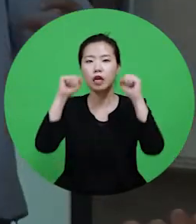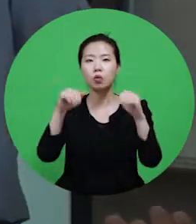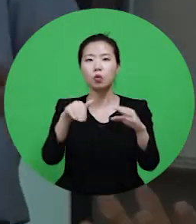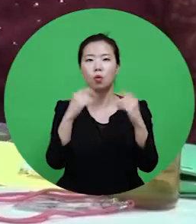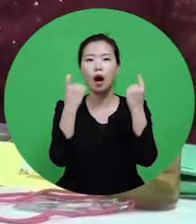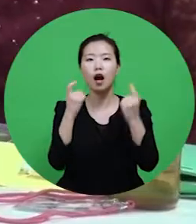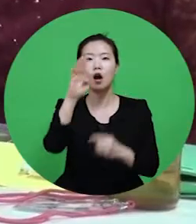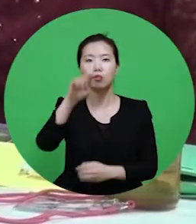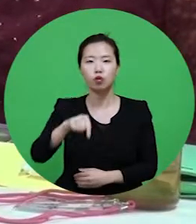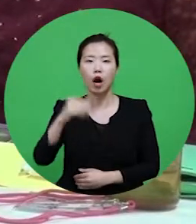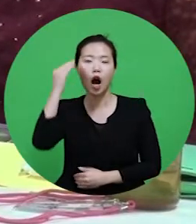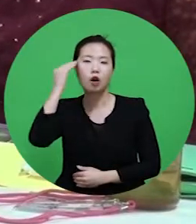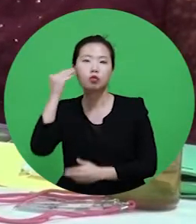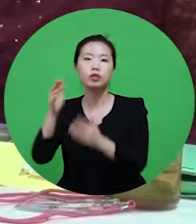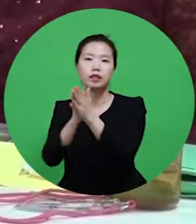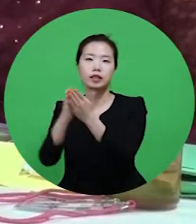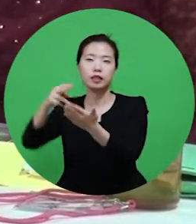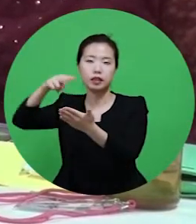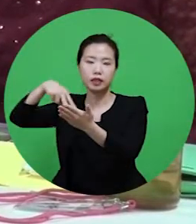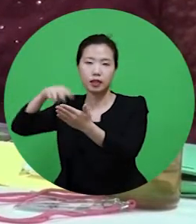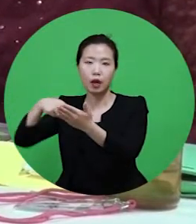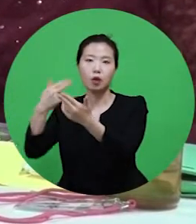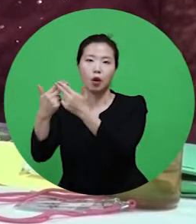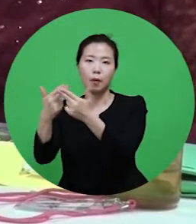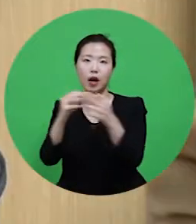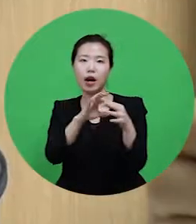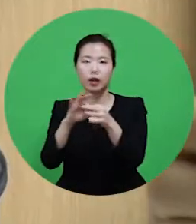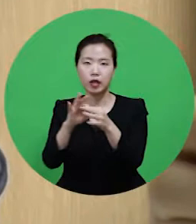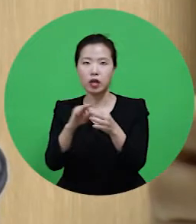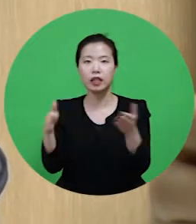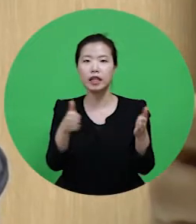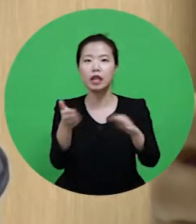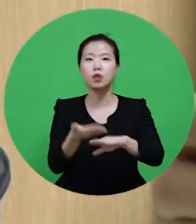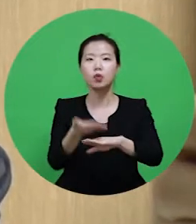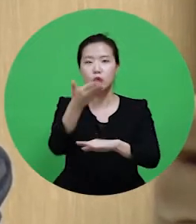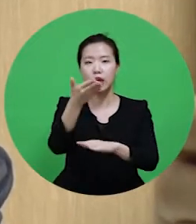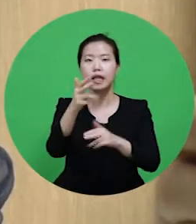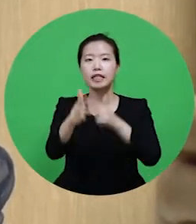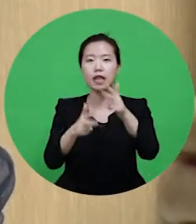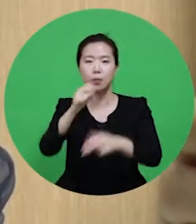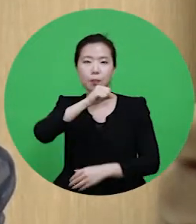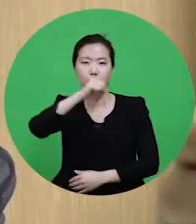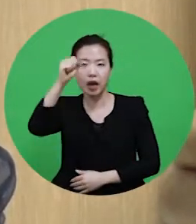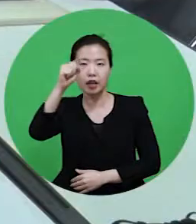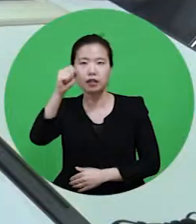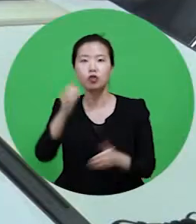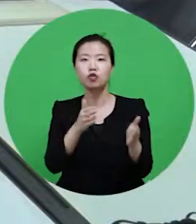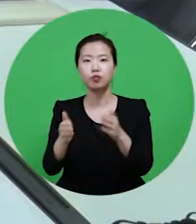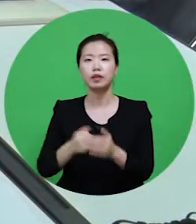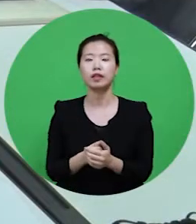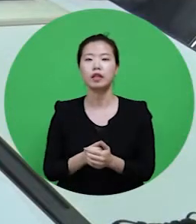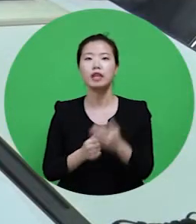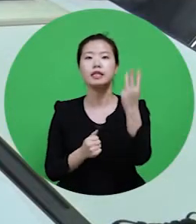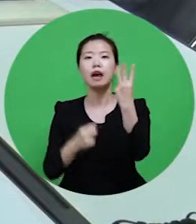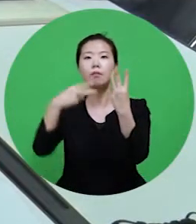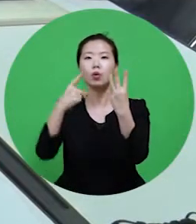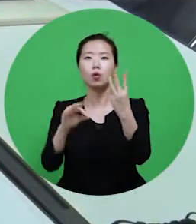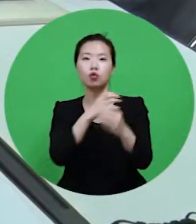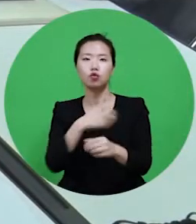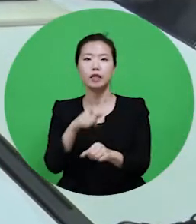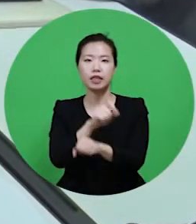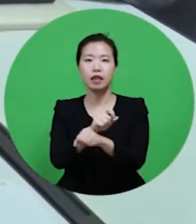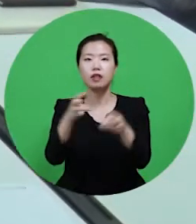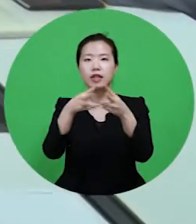문화체육관광부와 한국도서관협회에서 주관한 기류의 인문학 공모사업에 선정돼 마련됐는데요. 구로삼동